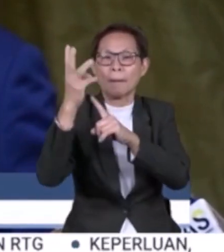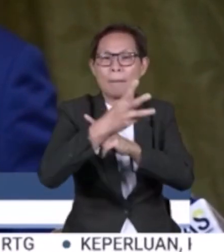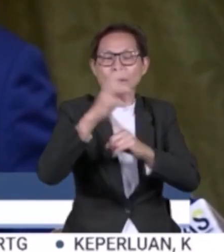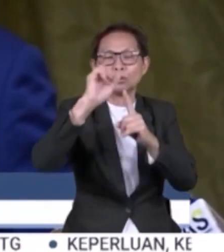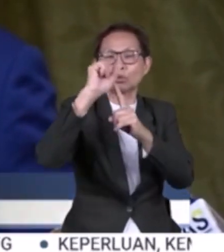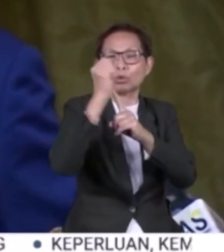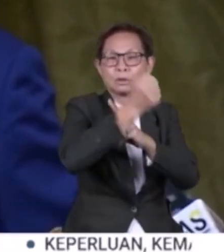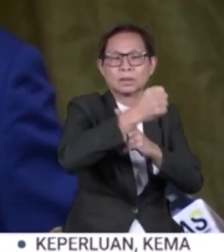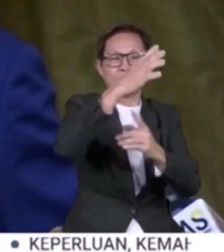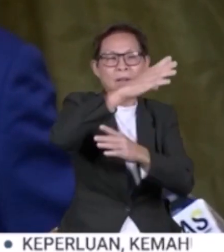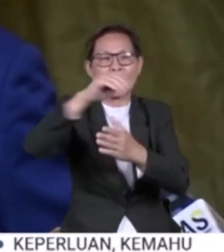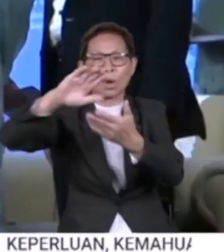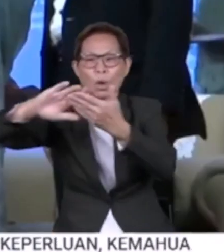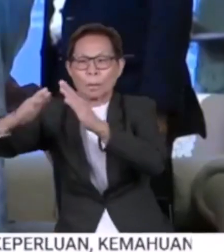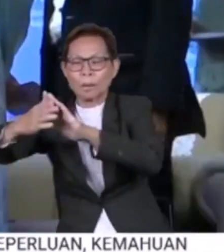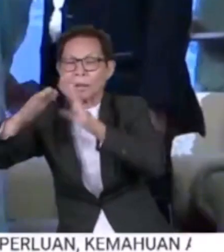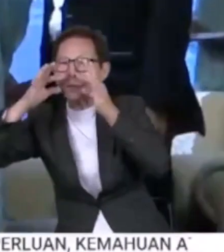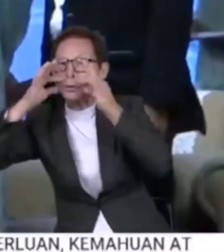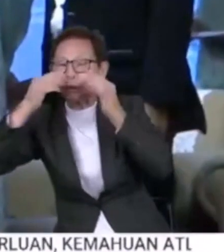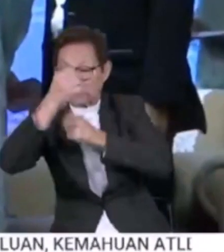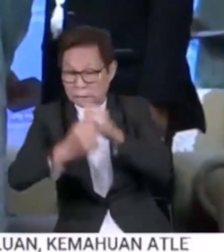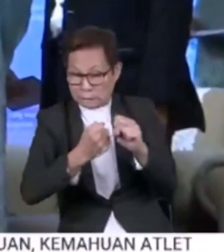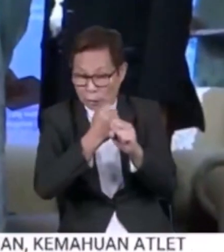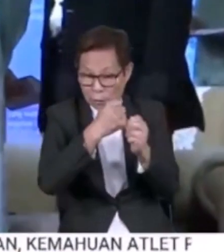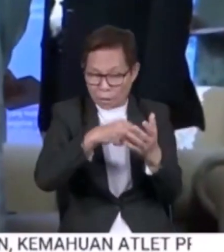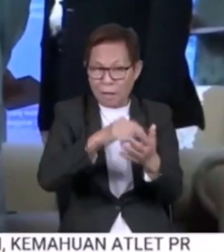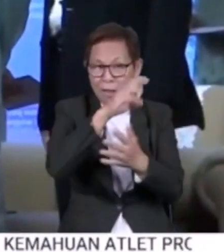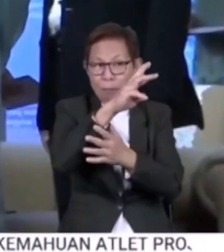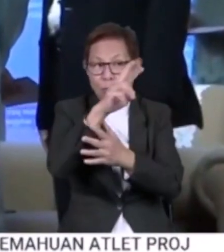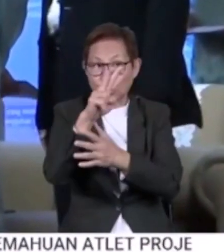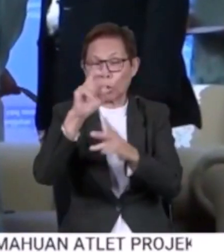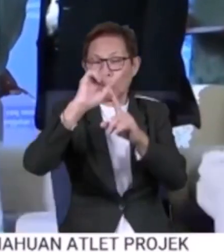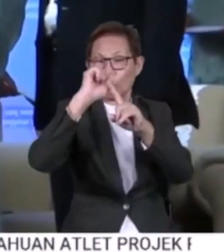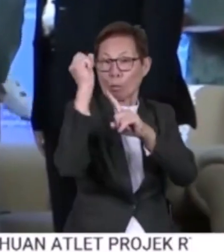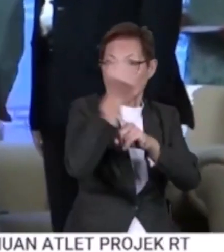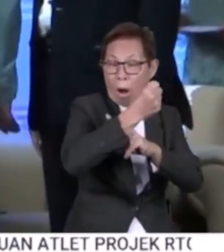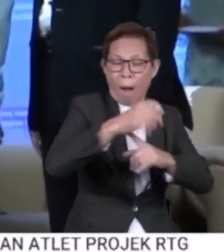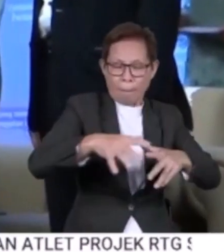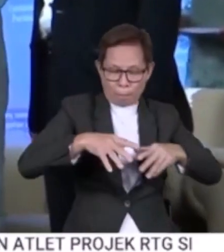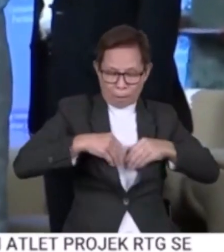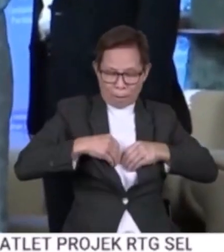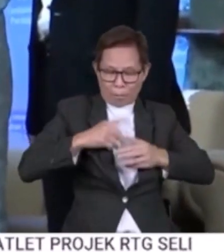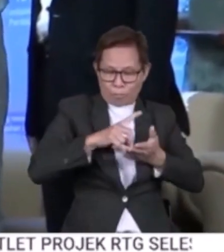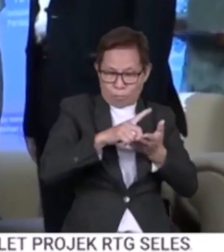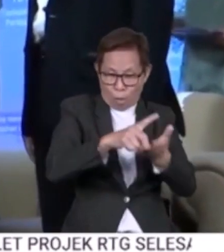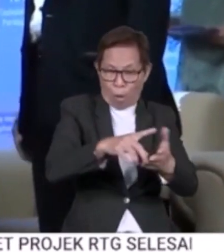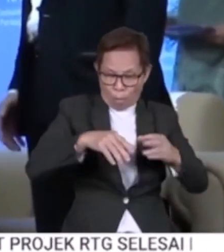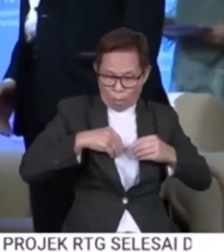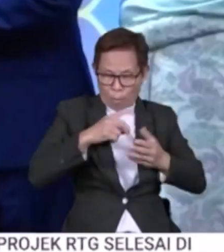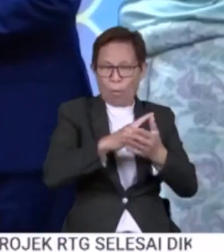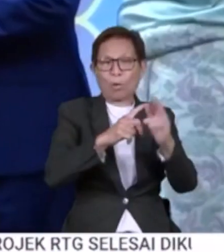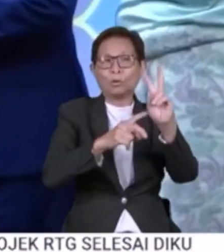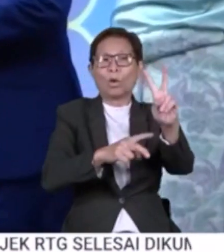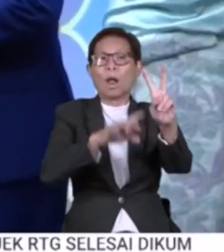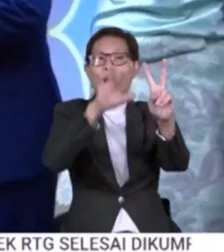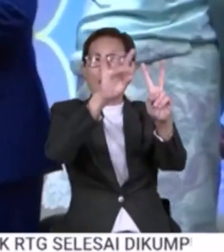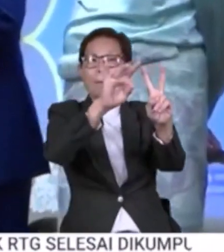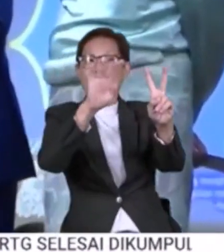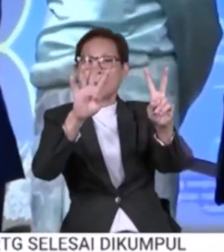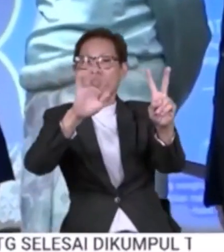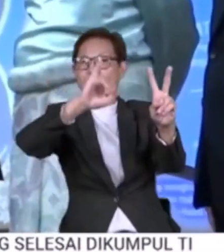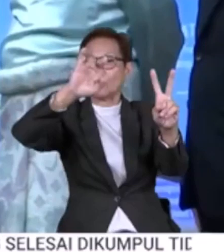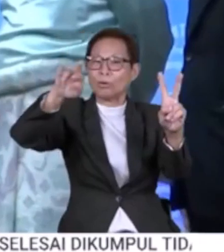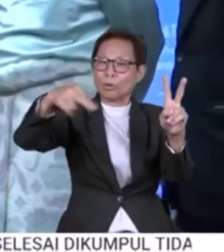community di kucing tahun ini sebanyak 62 organisasi menerima sumbangan tersebut yang berjumlah 284.000